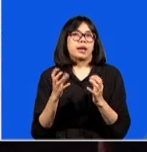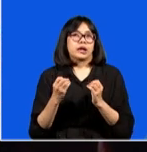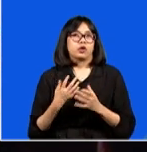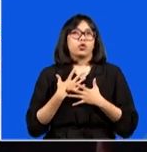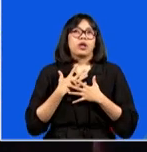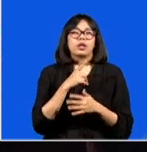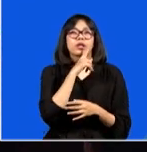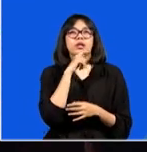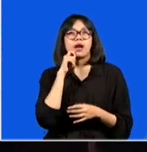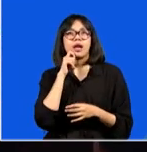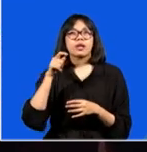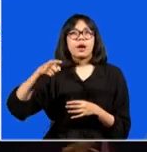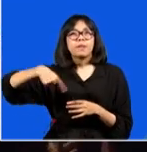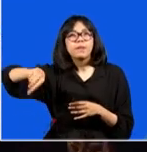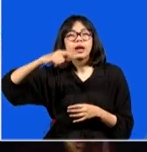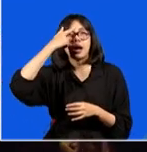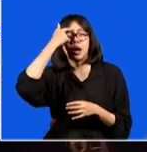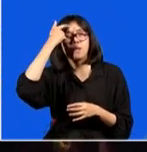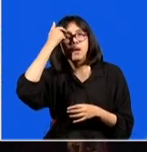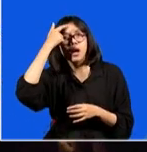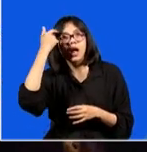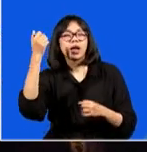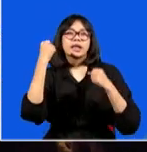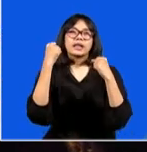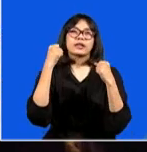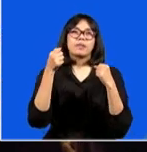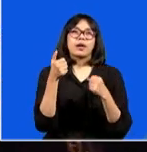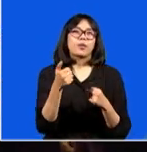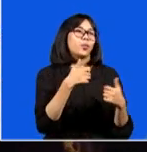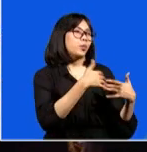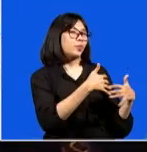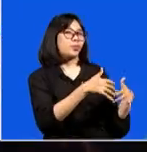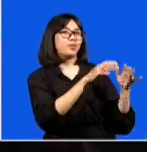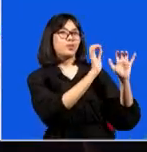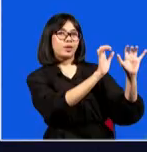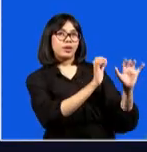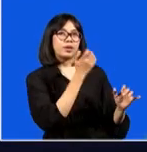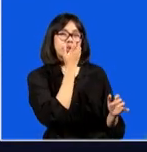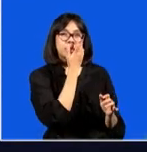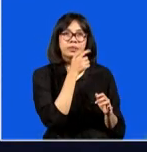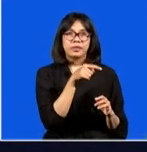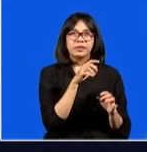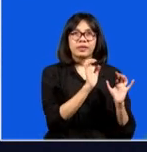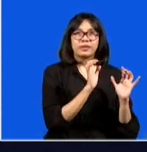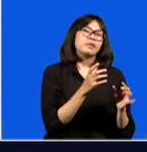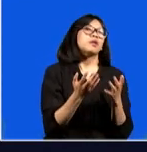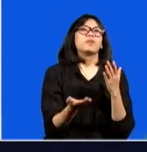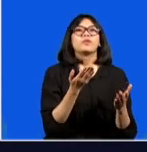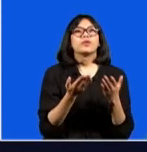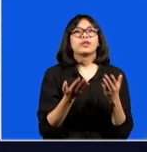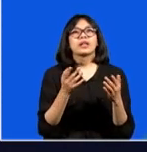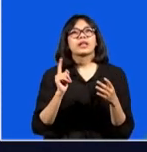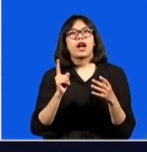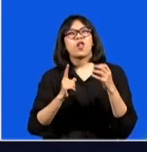ternyata mereka bisa belajar dengan semangat luar biasa kalau biasa mungkin kebanyakan